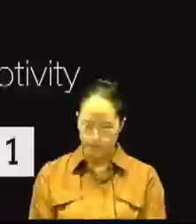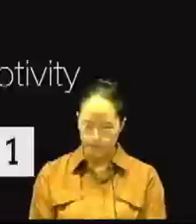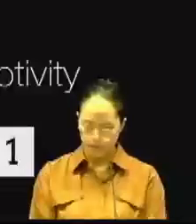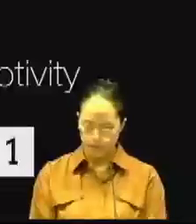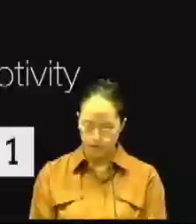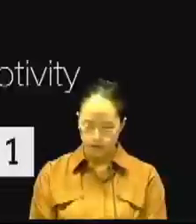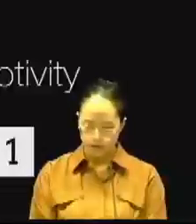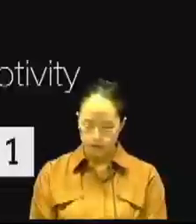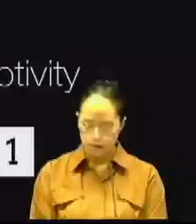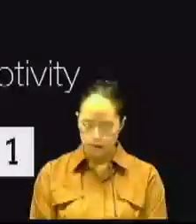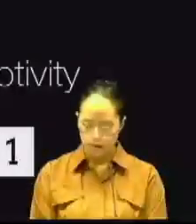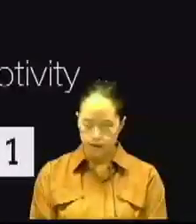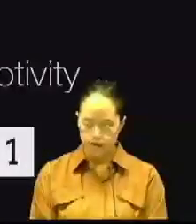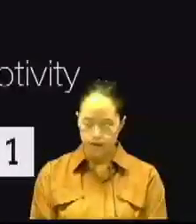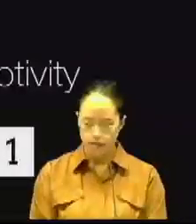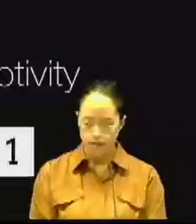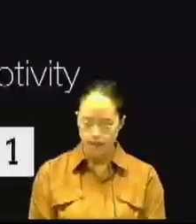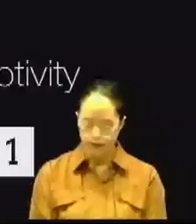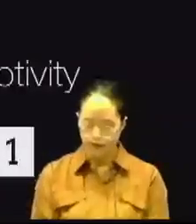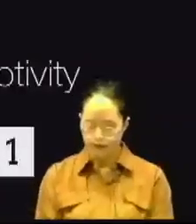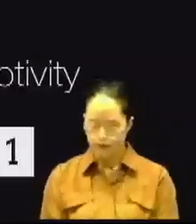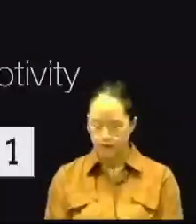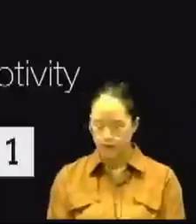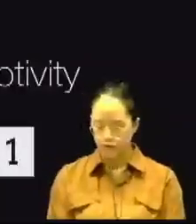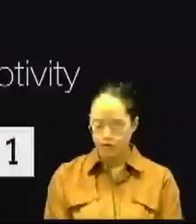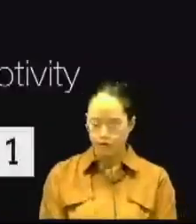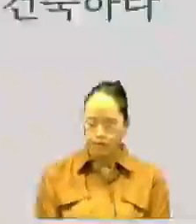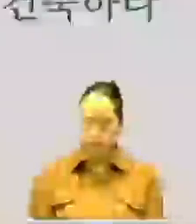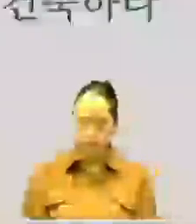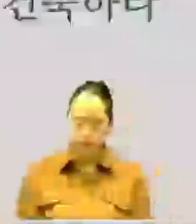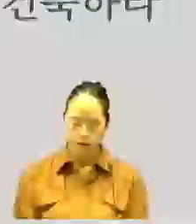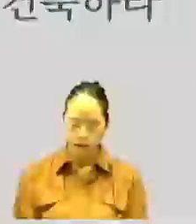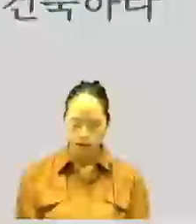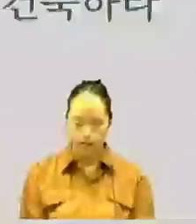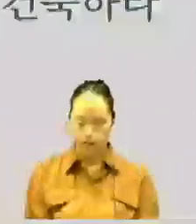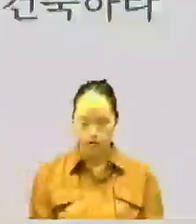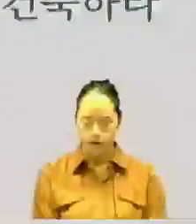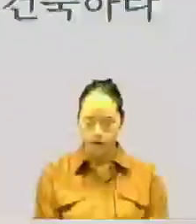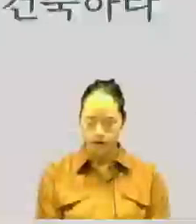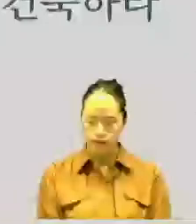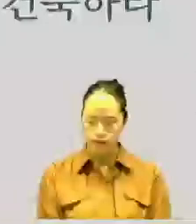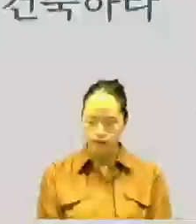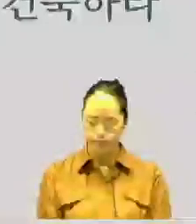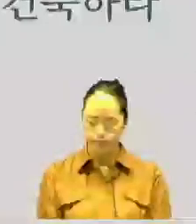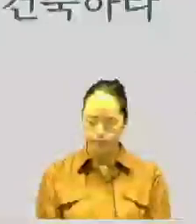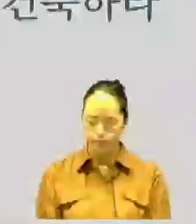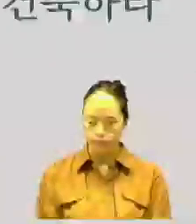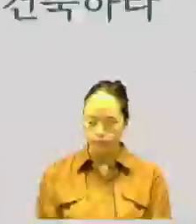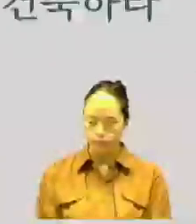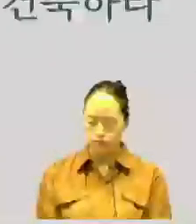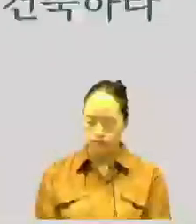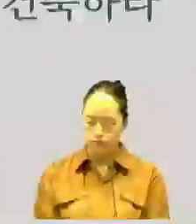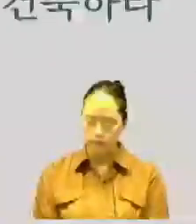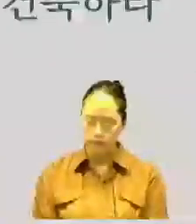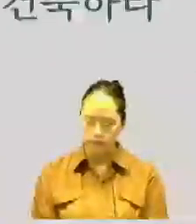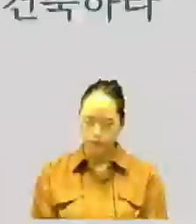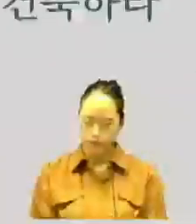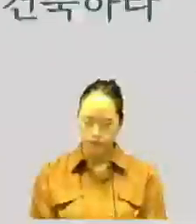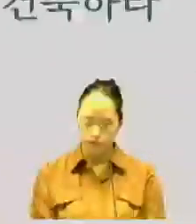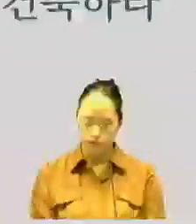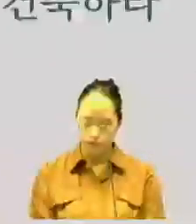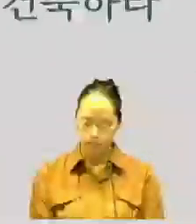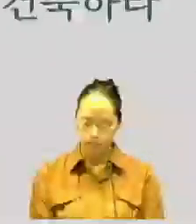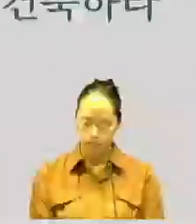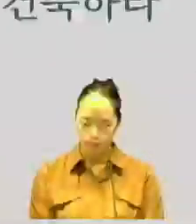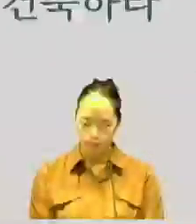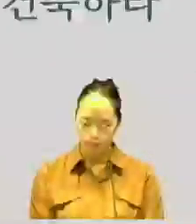就是把他们调回国的意思。所以这个正是一个确凿的证据呢，居鲁士呢